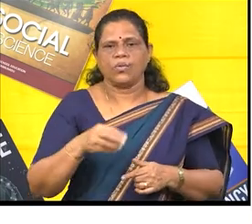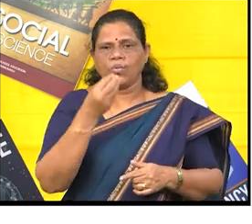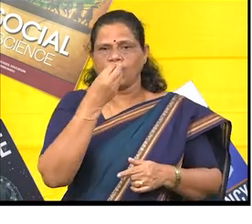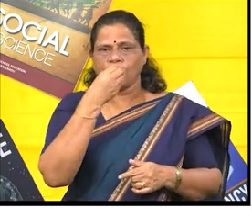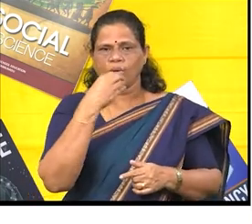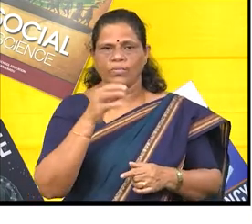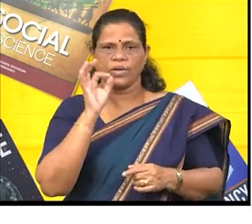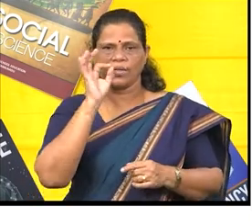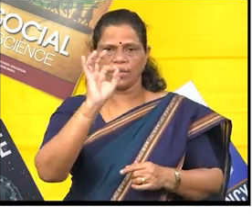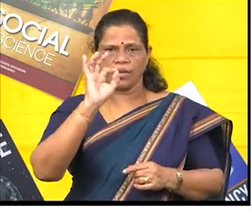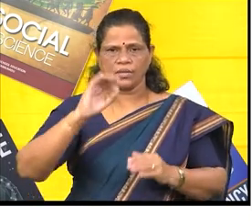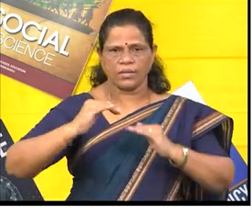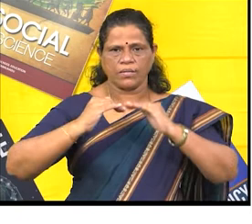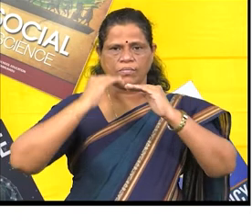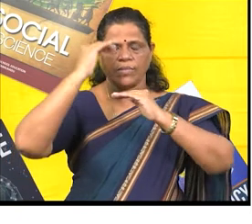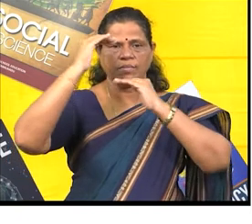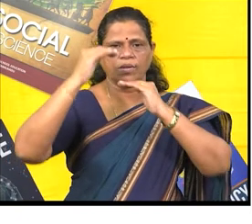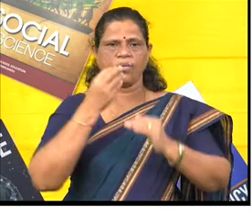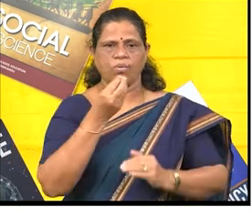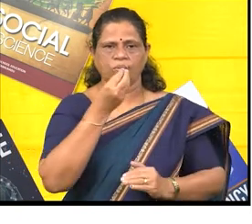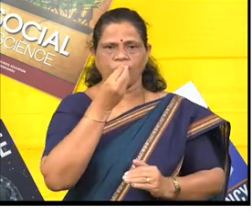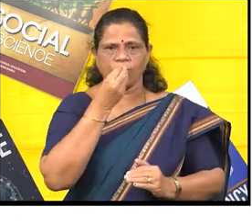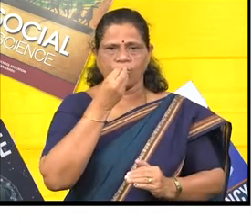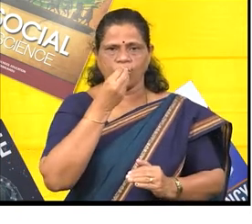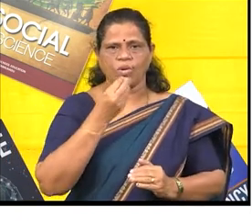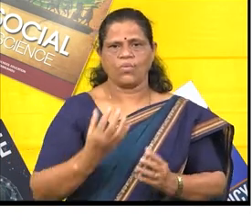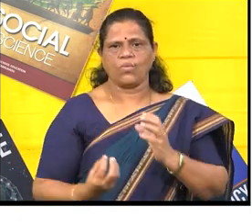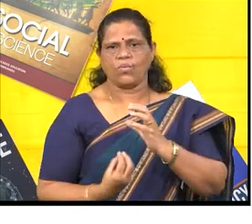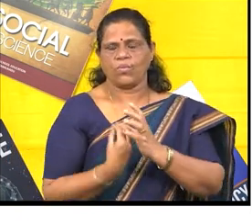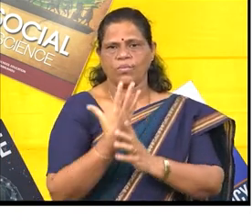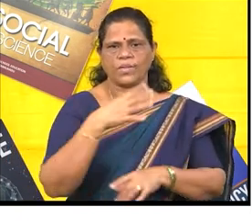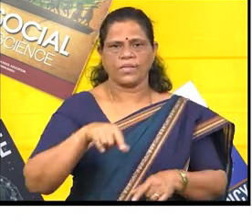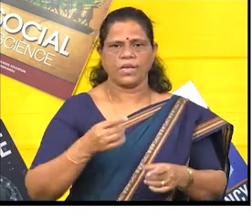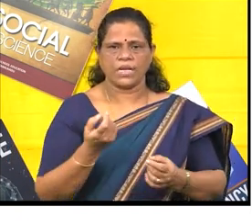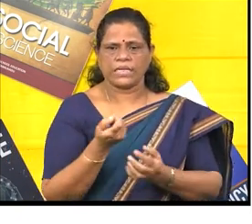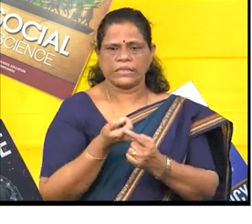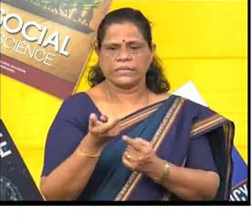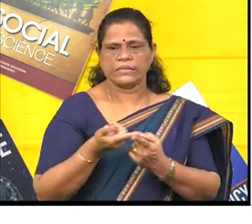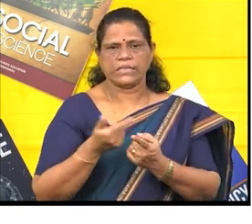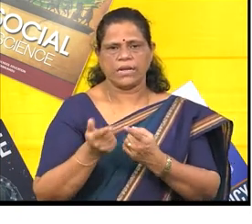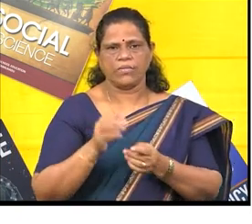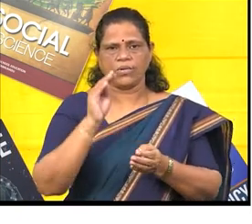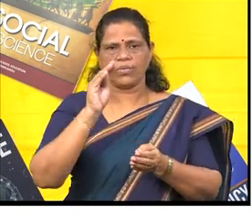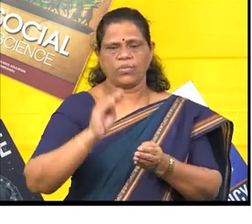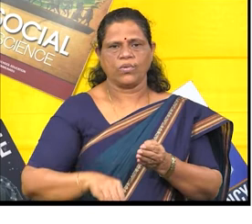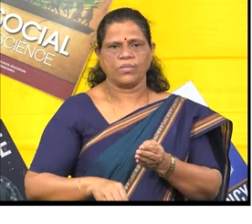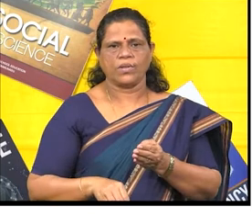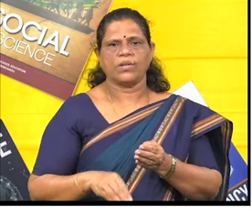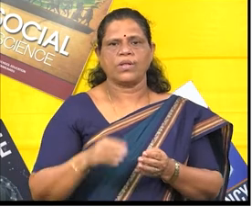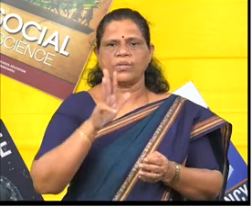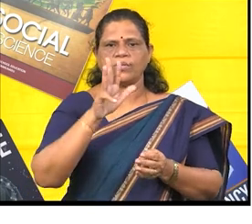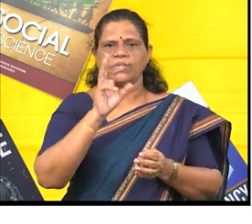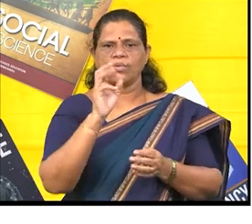இருக்குமாறு உணவினுடைய தரத்தை மேம்படுத்துதல், உணவு உற்பத்திக்கான செலவினை குறைத்தல். இப்போது செலவுன்னு பார்த்தீங்கன்னா 90 நாளுக்குள்ள விளைய